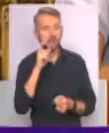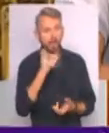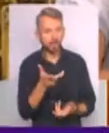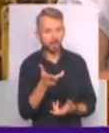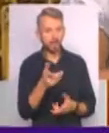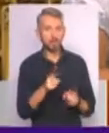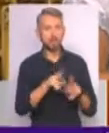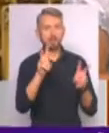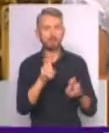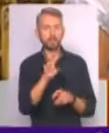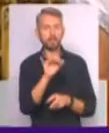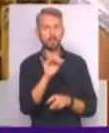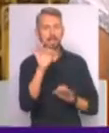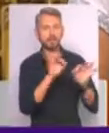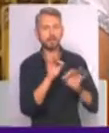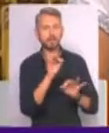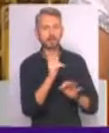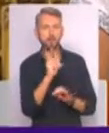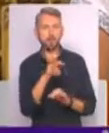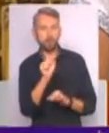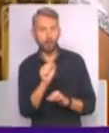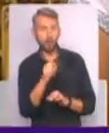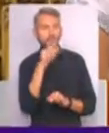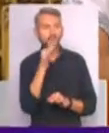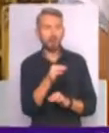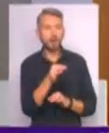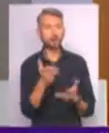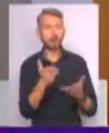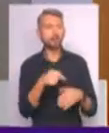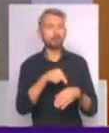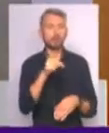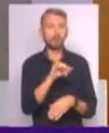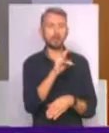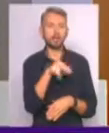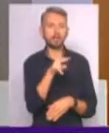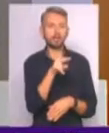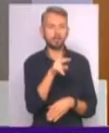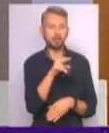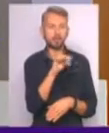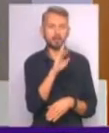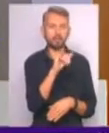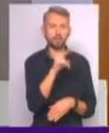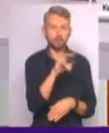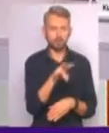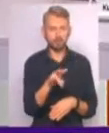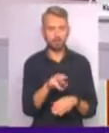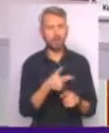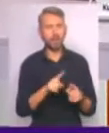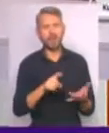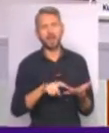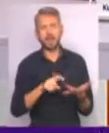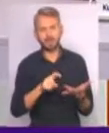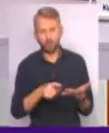так называемый индекс Хома, который скажет нам об инсулинорезистентности. Что возможно, что-то здесь вот нужно. Это анализ крови такой,